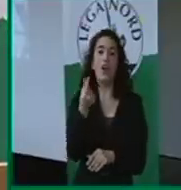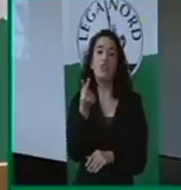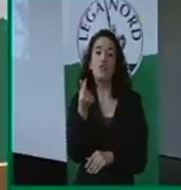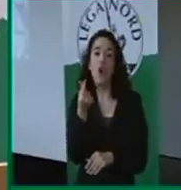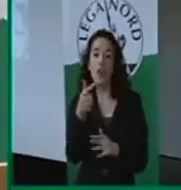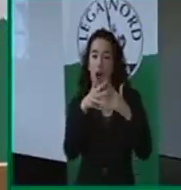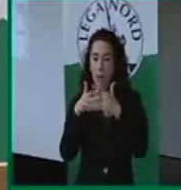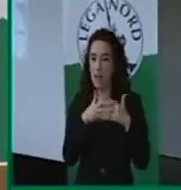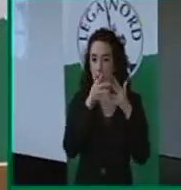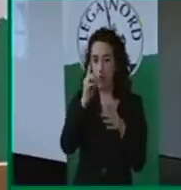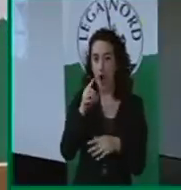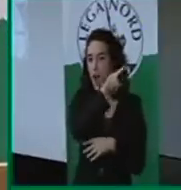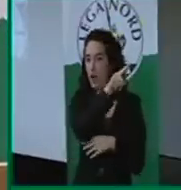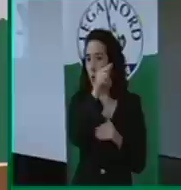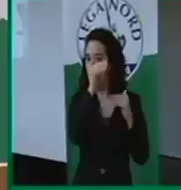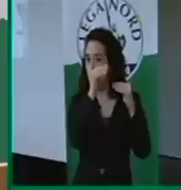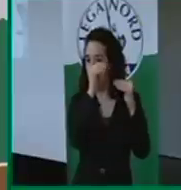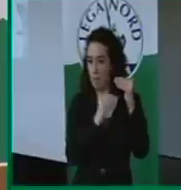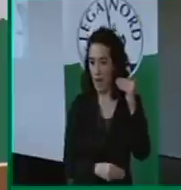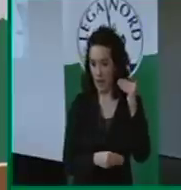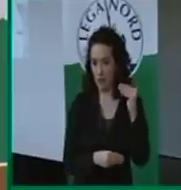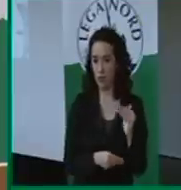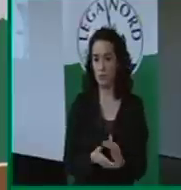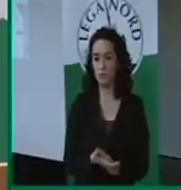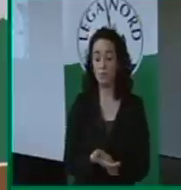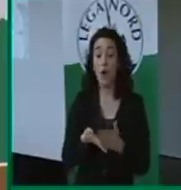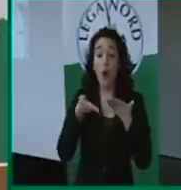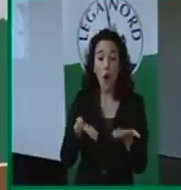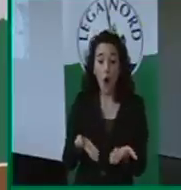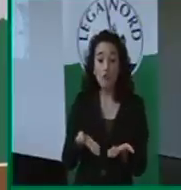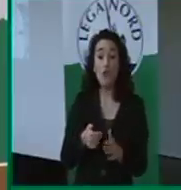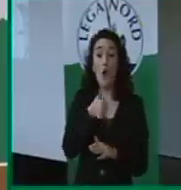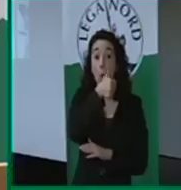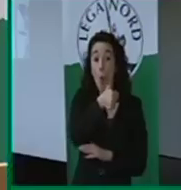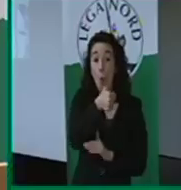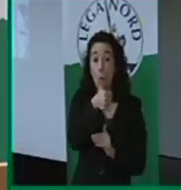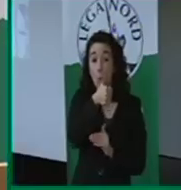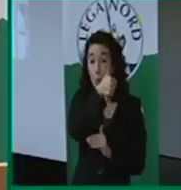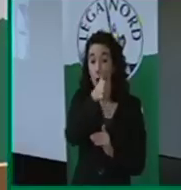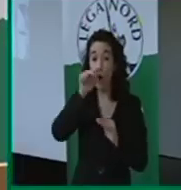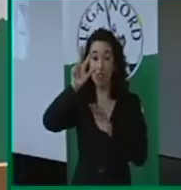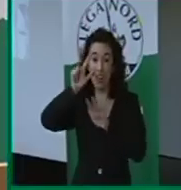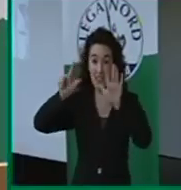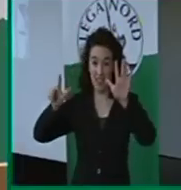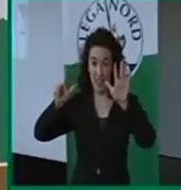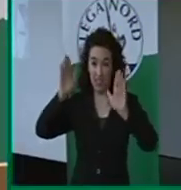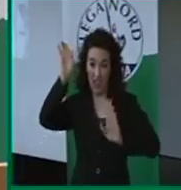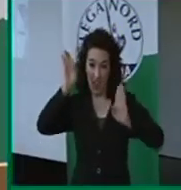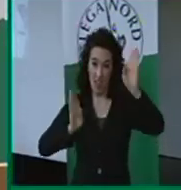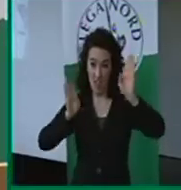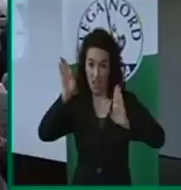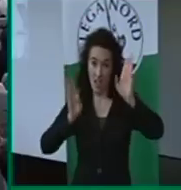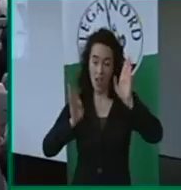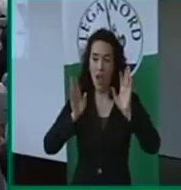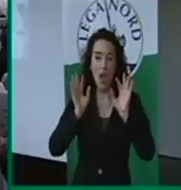riferimento oggi a quanto siamo a 137 è una cosa assurda